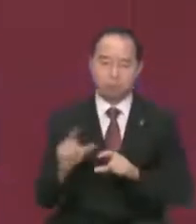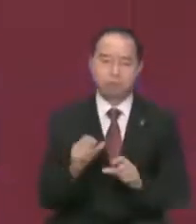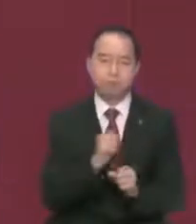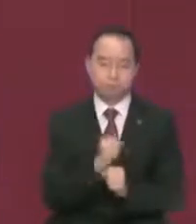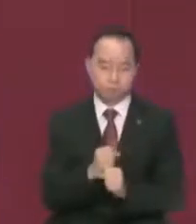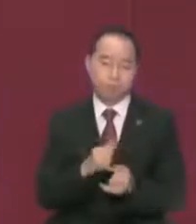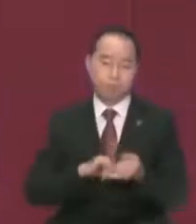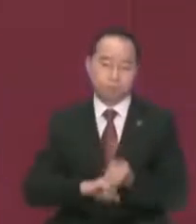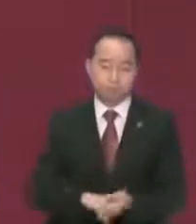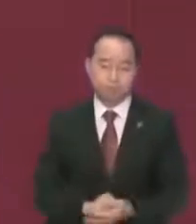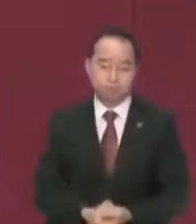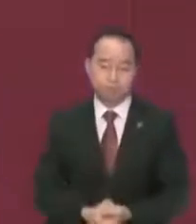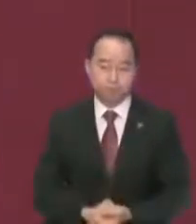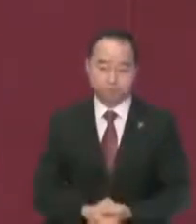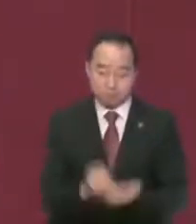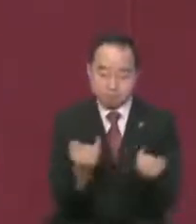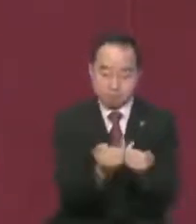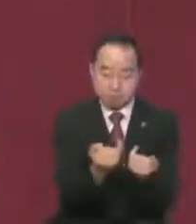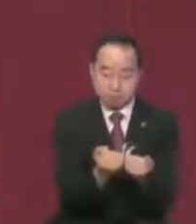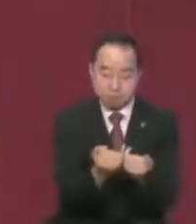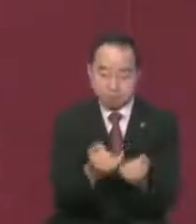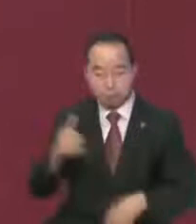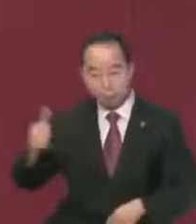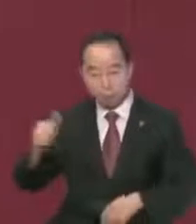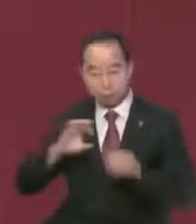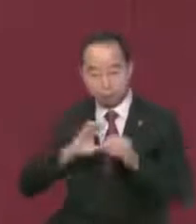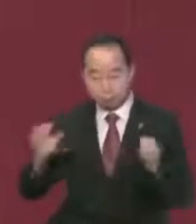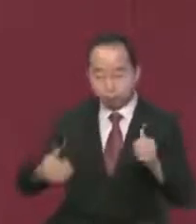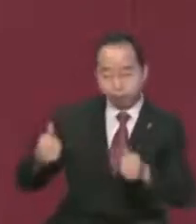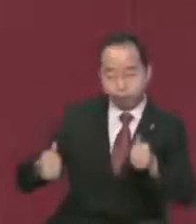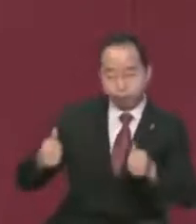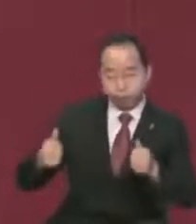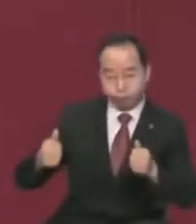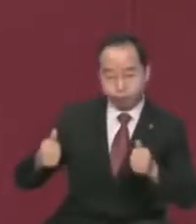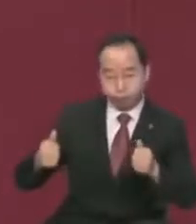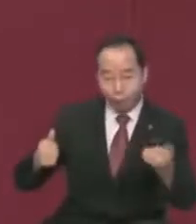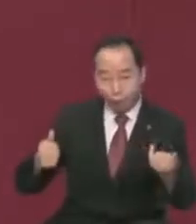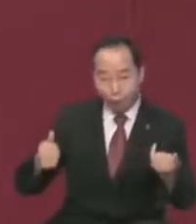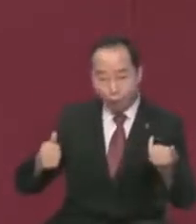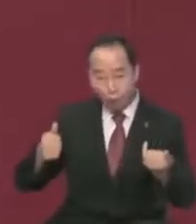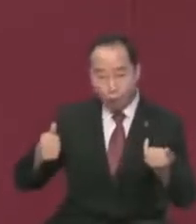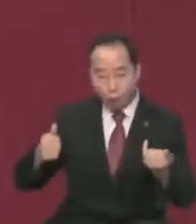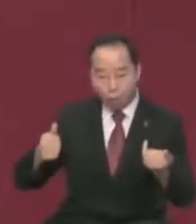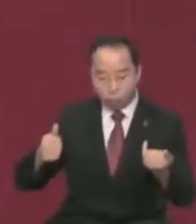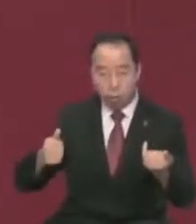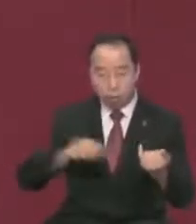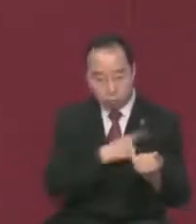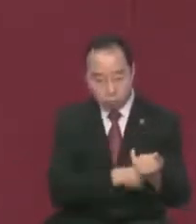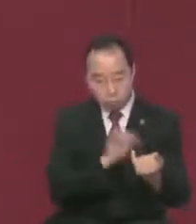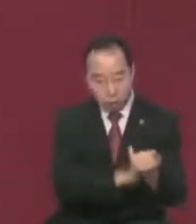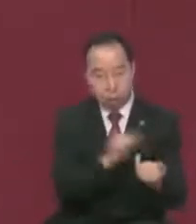여성이 공정하게 경쟁하고 능력만큼 성취할 수 있는 일터를 만들어가겠습니다.